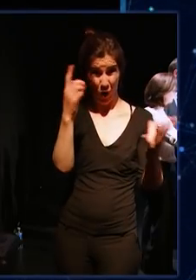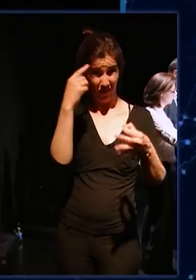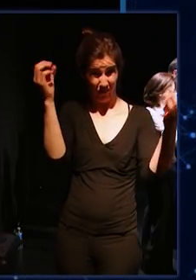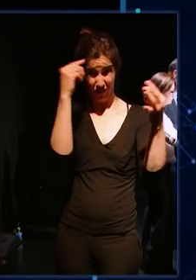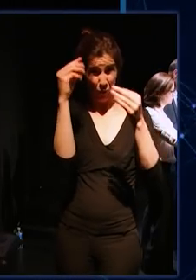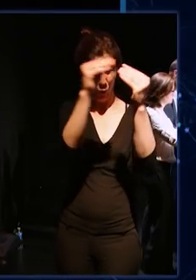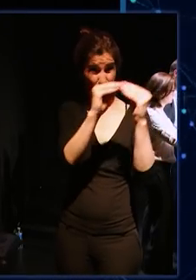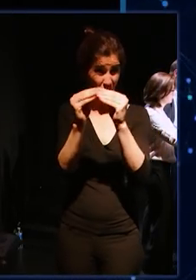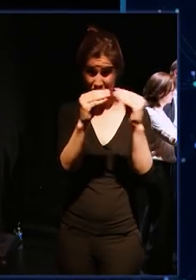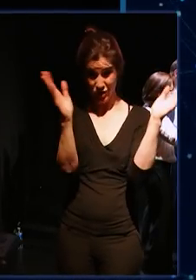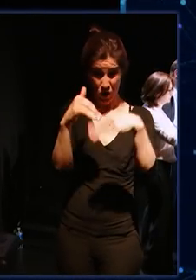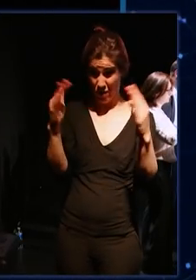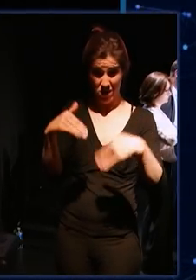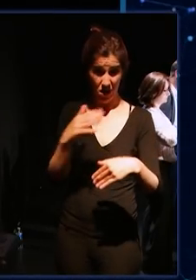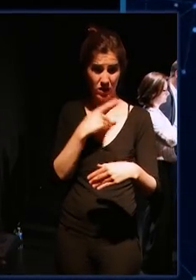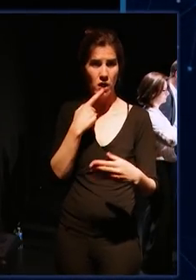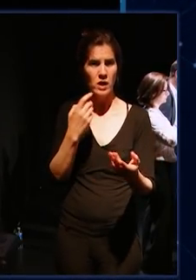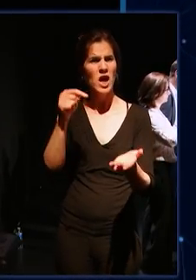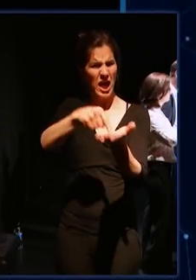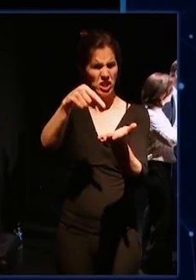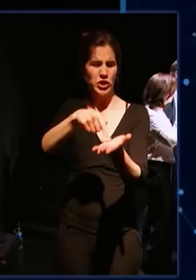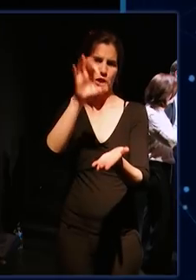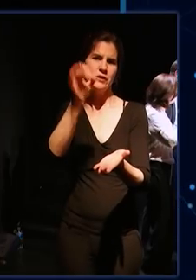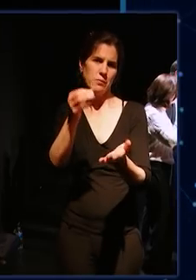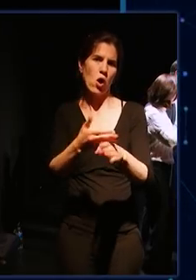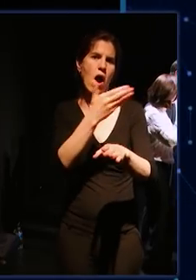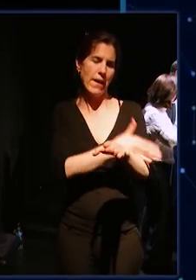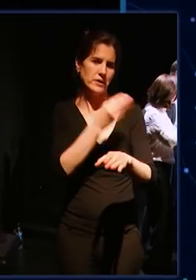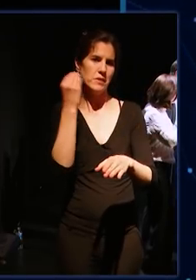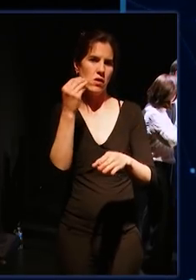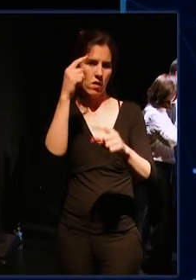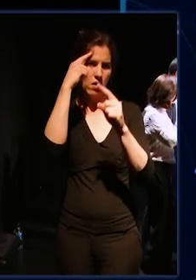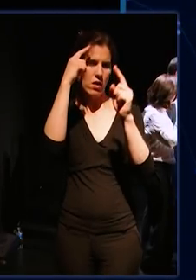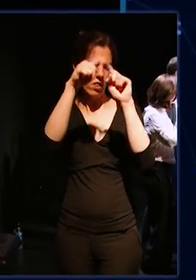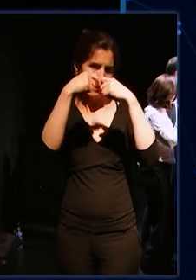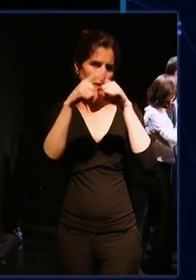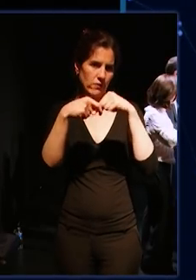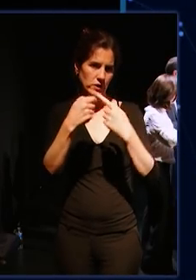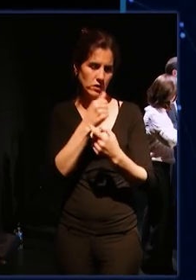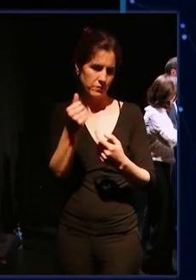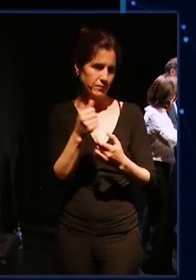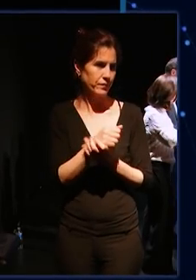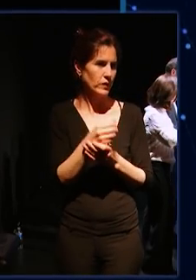d'exigir segons que els altres també s'ha de fer certa reflexió. El senyor Enrique de Ciudadanos